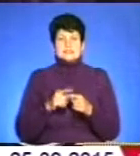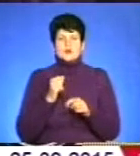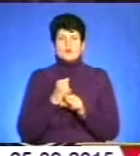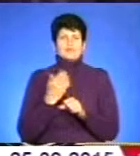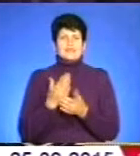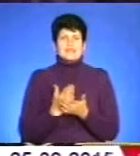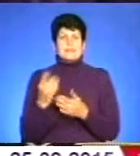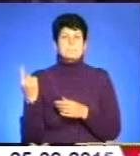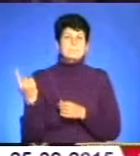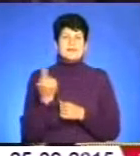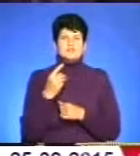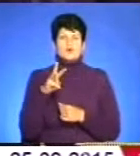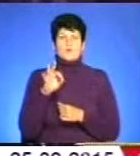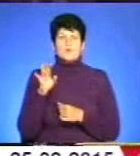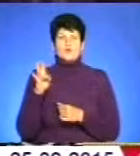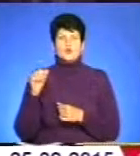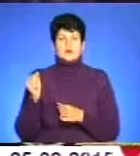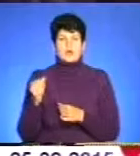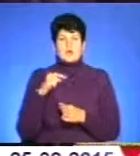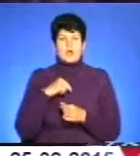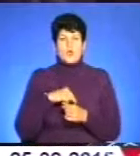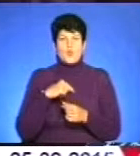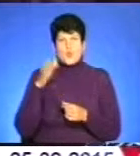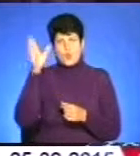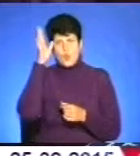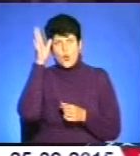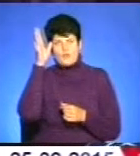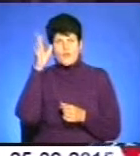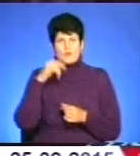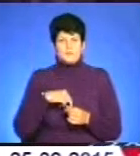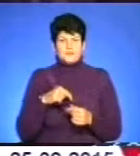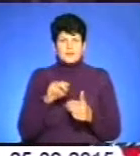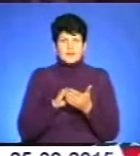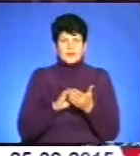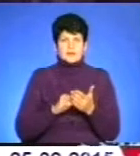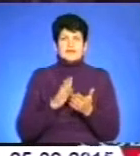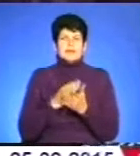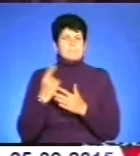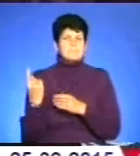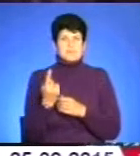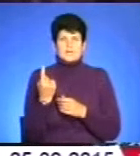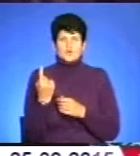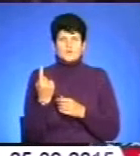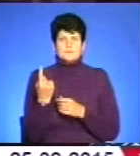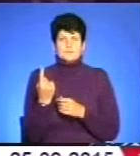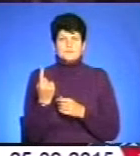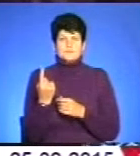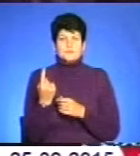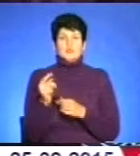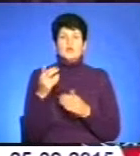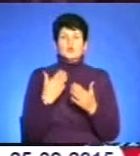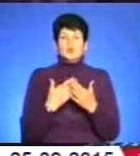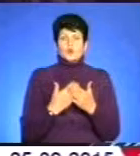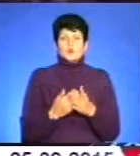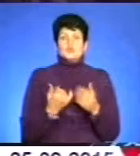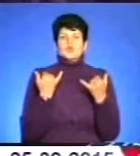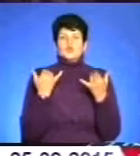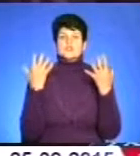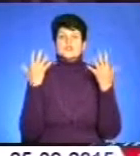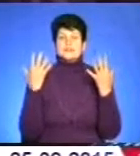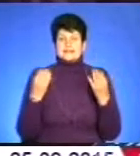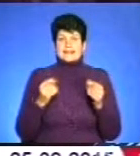першою, монографія наукового характеру саме по цій дисертації також є першою. Тобто на сьогоднішній